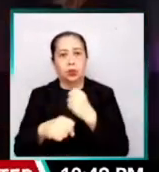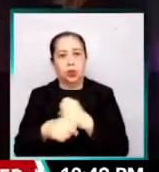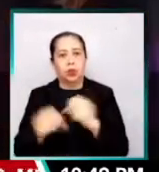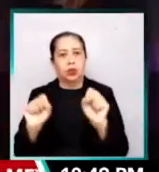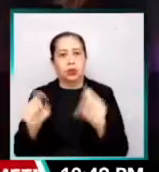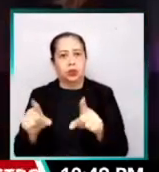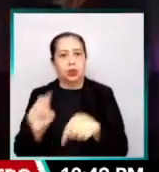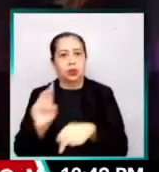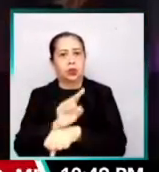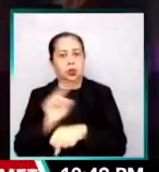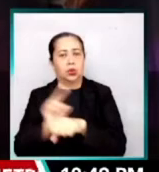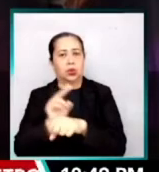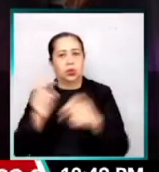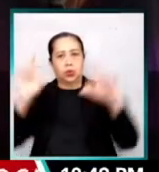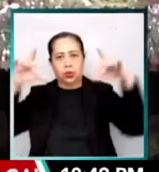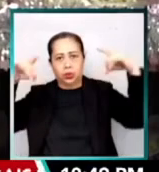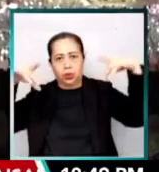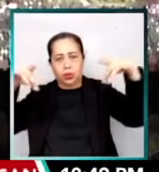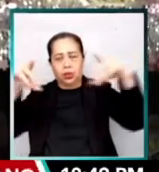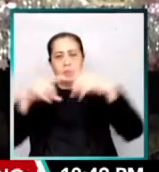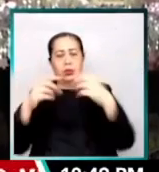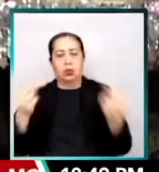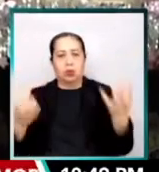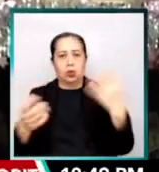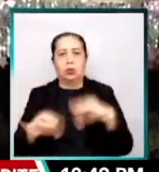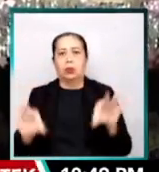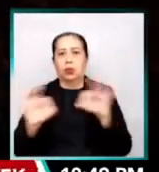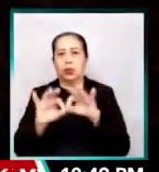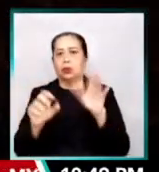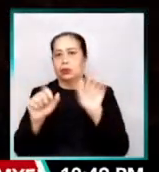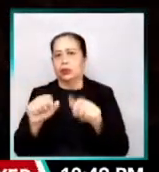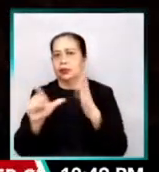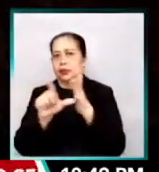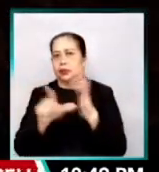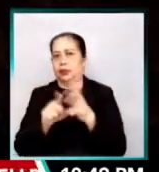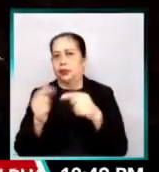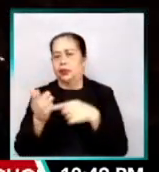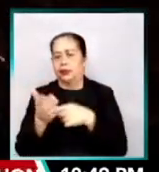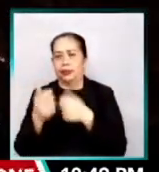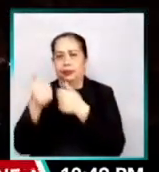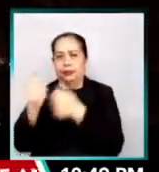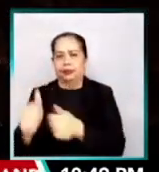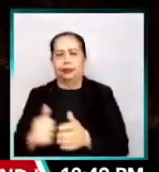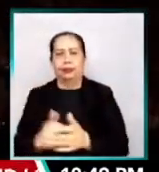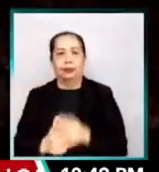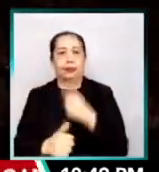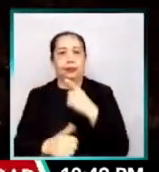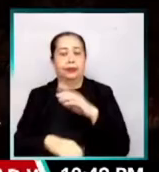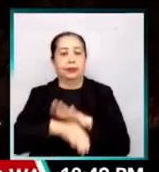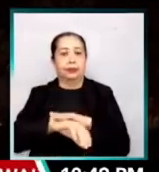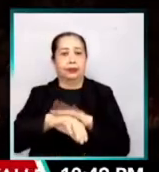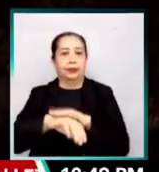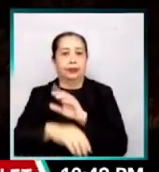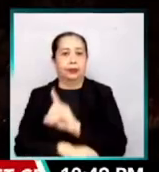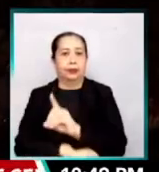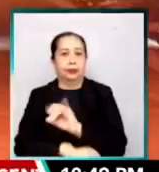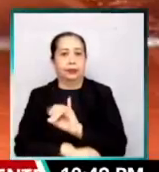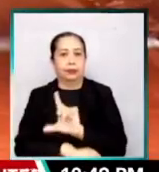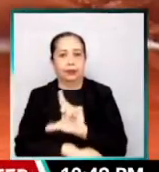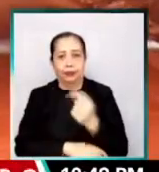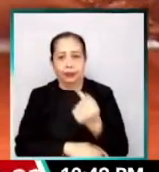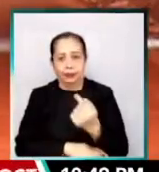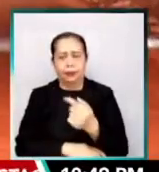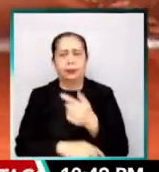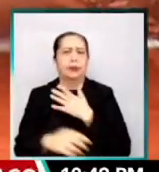ng mga pailaw at paputok, basta legal. Paalala ng Department of Interior and Local Government, sundin ang